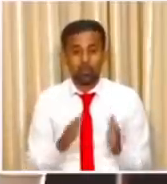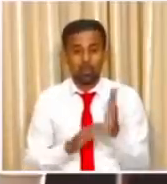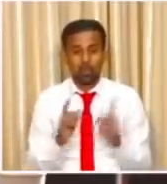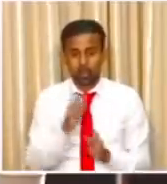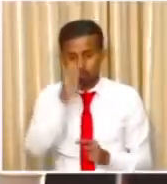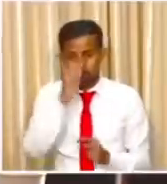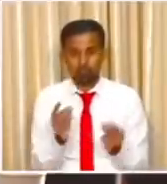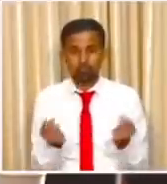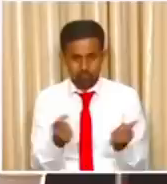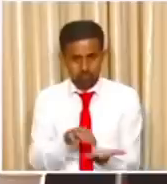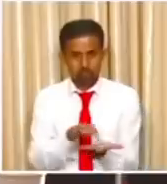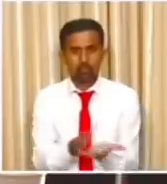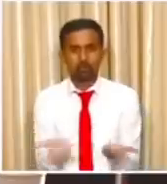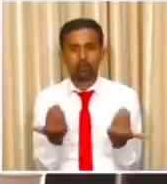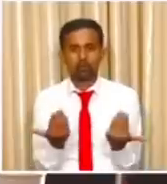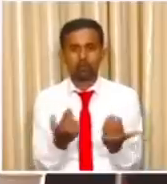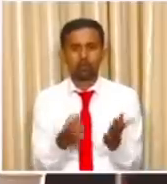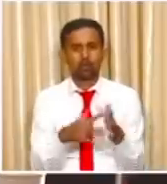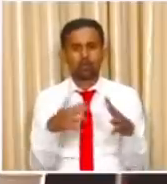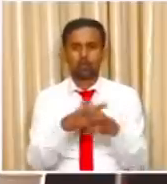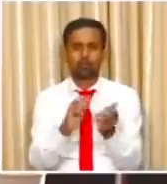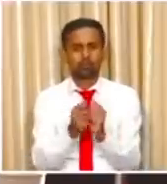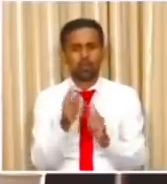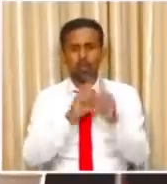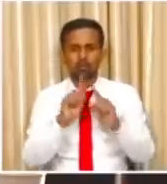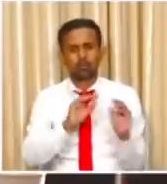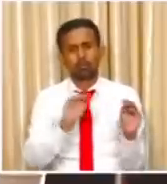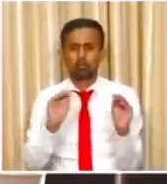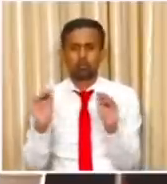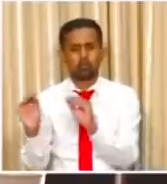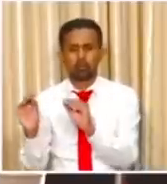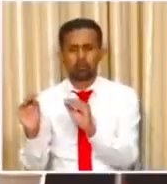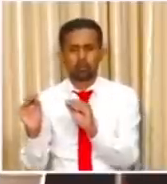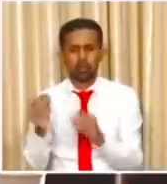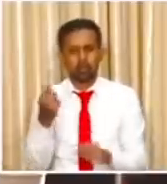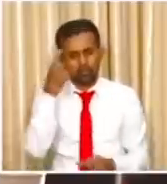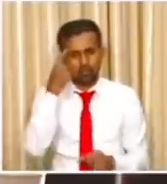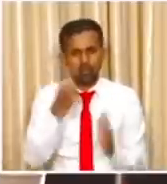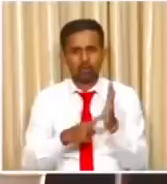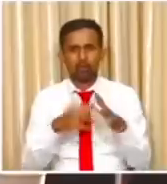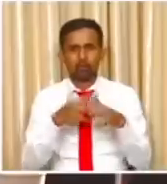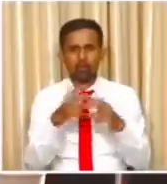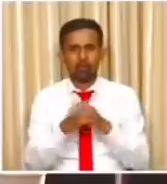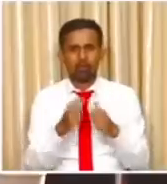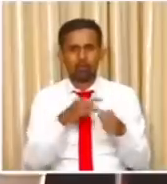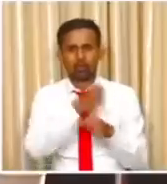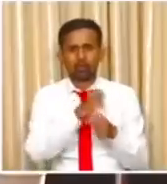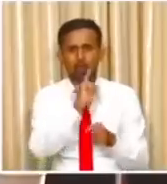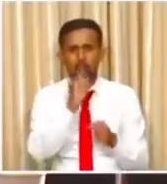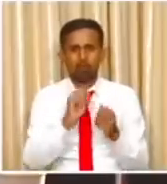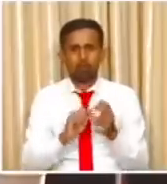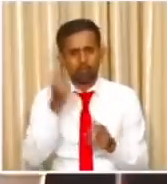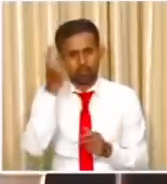වහ ඉක්මන් තීන්දුවක් ගත යුතුයි. නීති සංශෝධන කතා තියෙනව නේද? ඔක් කල්යන ඒවා. අපි දන්නවනේ නීති හදන කාලේ අපි නීතිපද දෙපාර්තමේන්තුව අරම ඔක්කොම ගැන